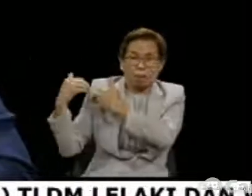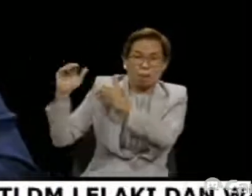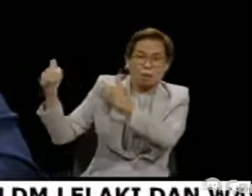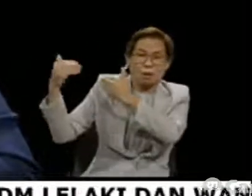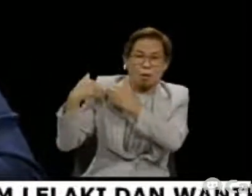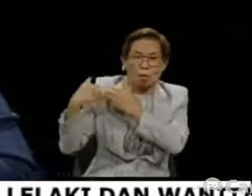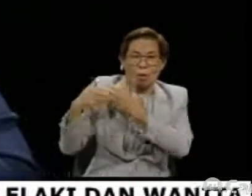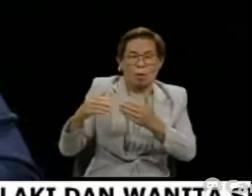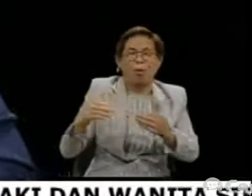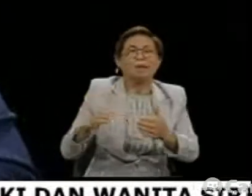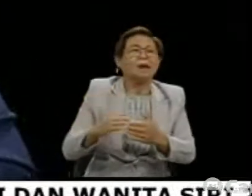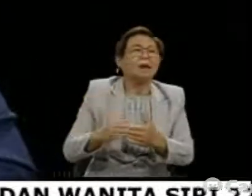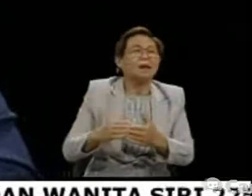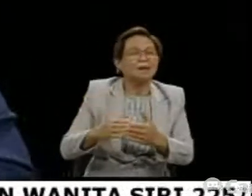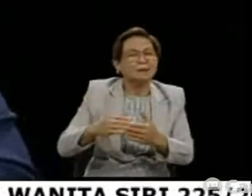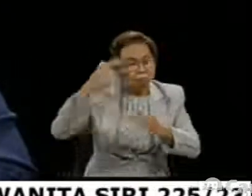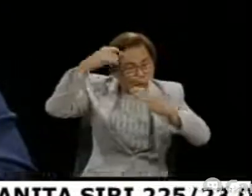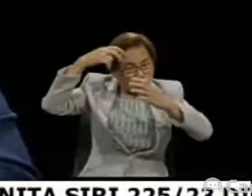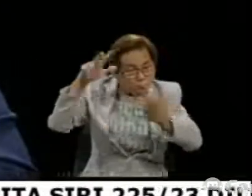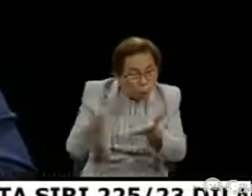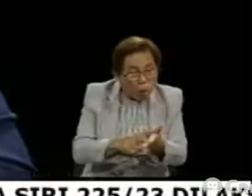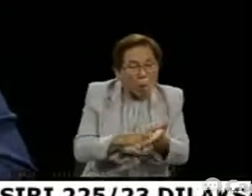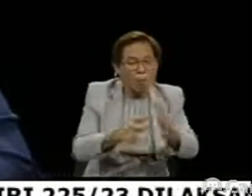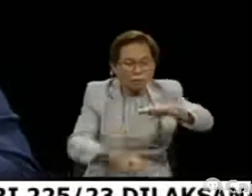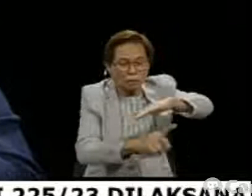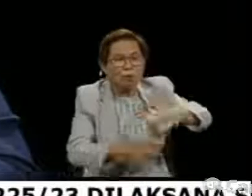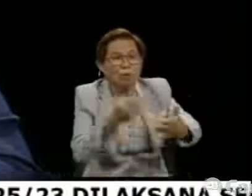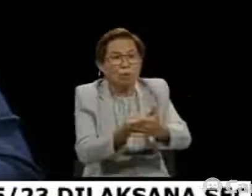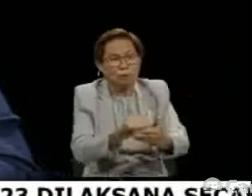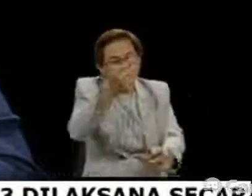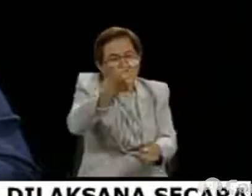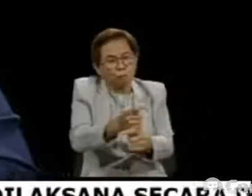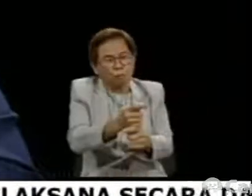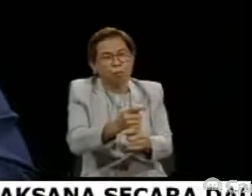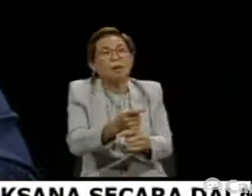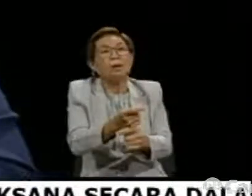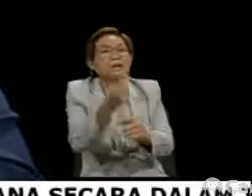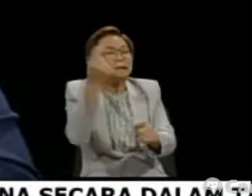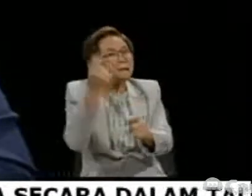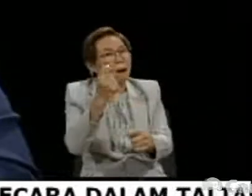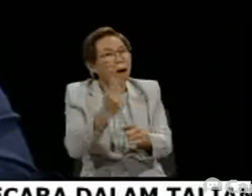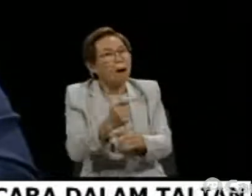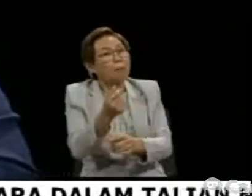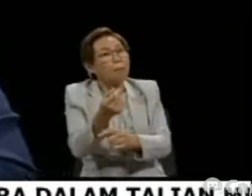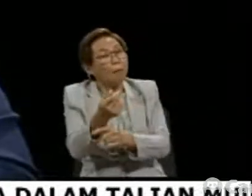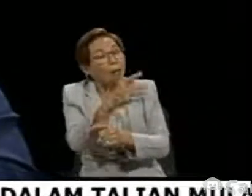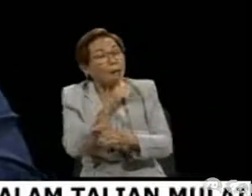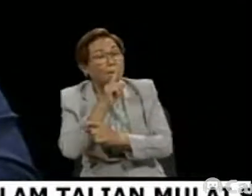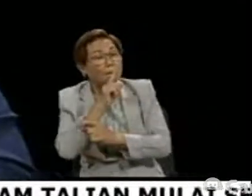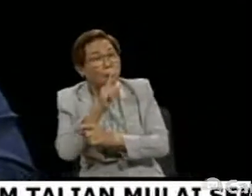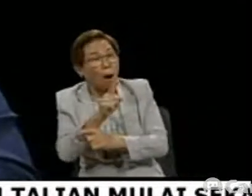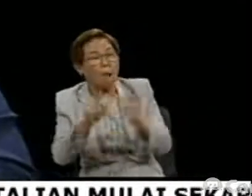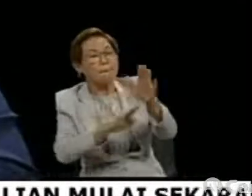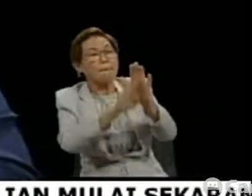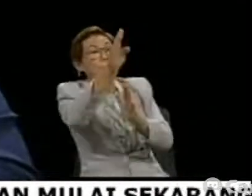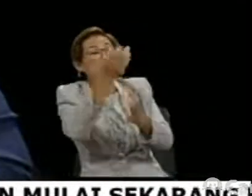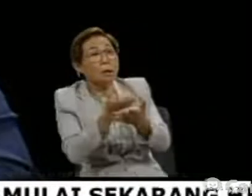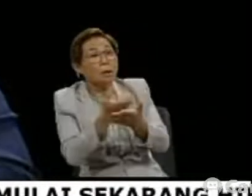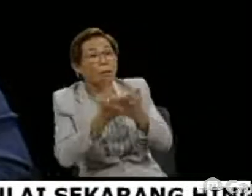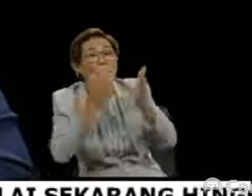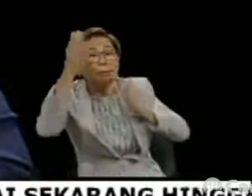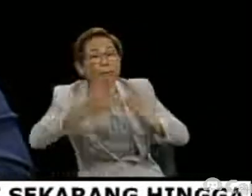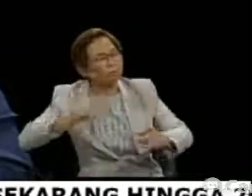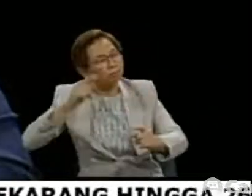dasar moneter untuk mengekalkan kestabilan harga contohnya dan juga memastikan ke pertumbuhan ekonomi kita